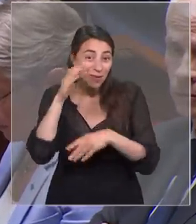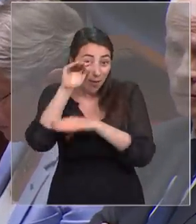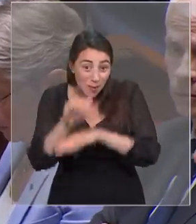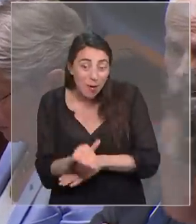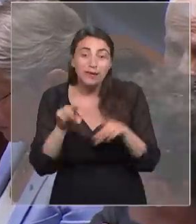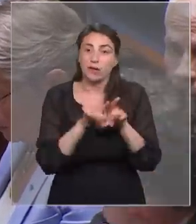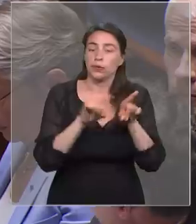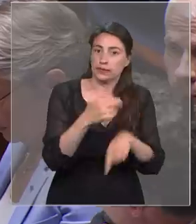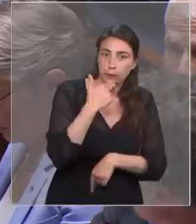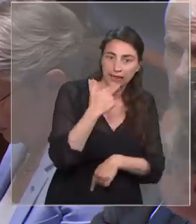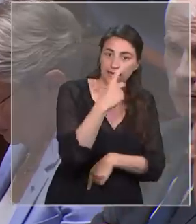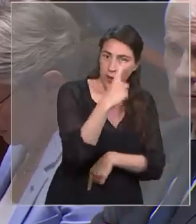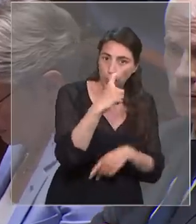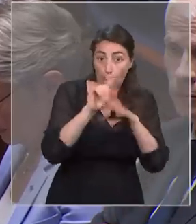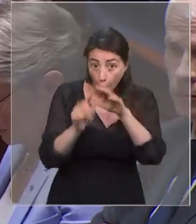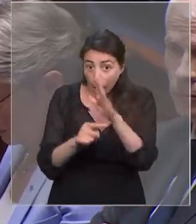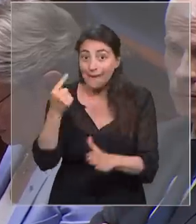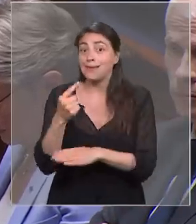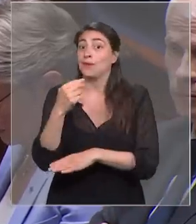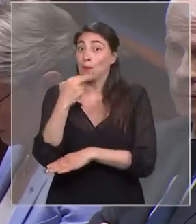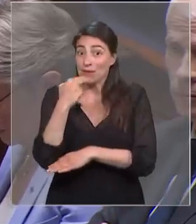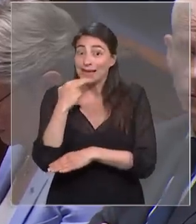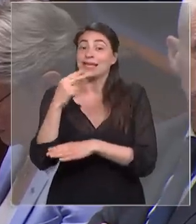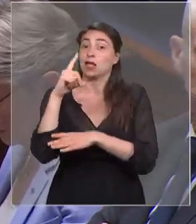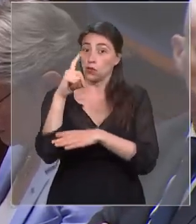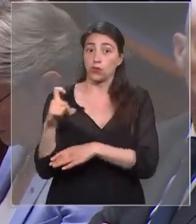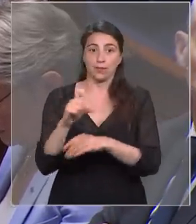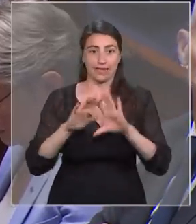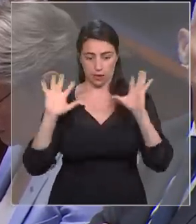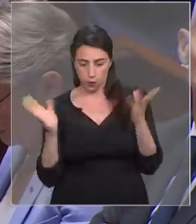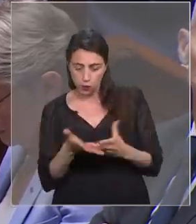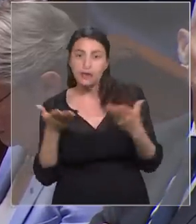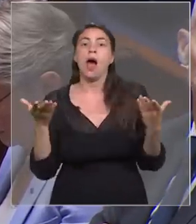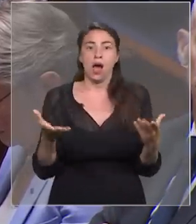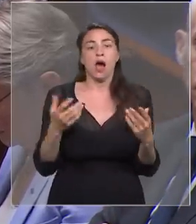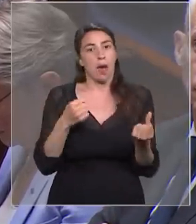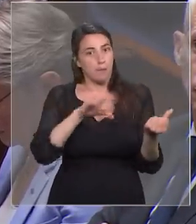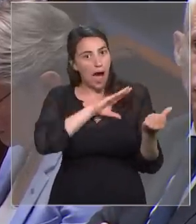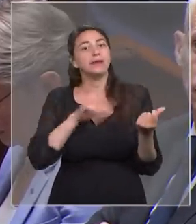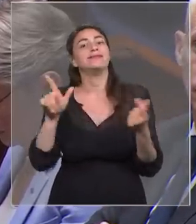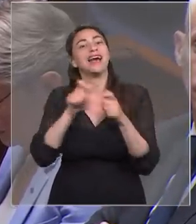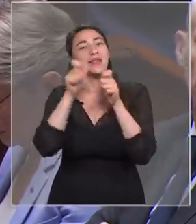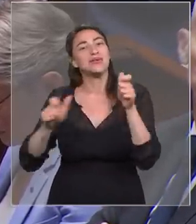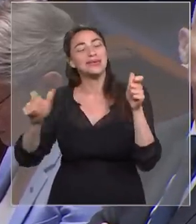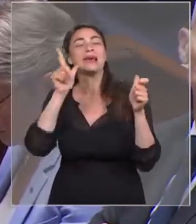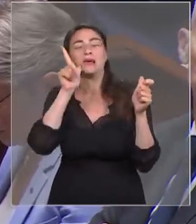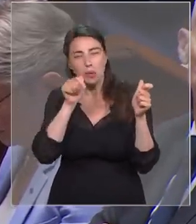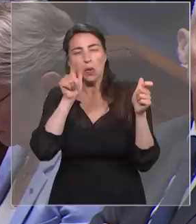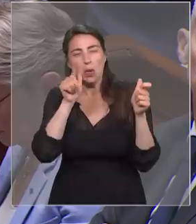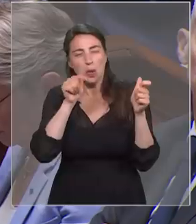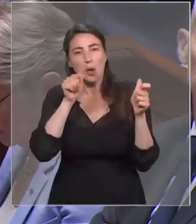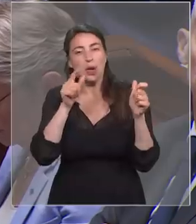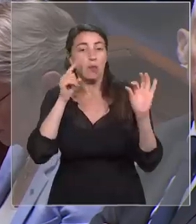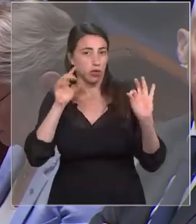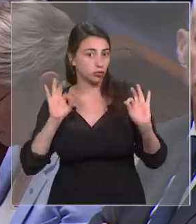réutilisation d'eau. Et tout ça, tous ces obstacles ont été levés, en grande partie grâce aux efforts de l'industriel, je dois le reconnaître, qui a accepté de baisser sa